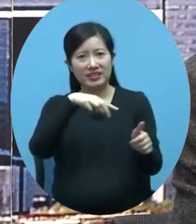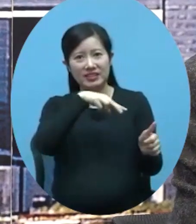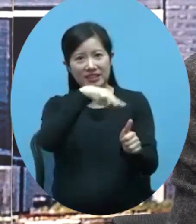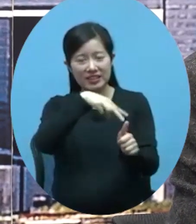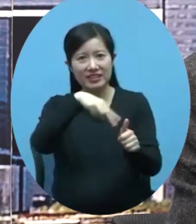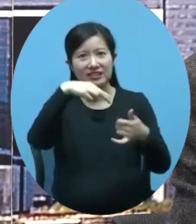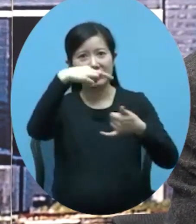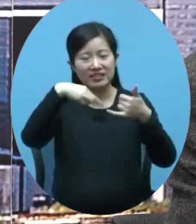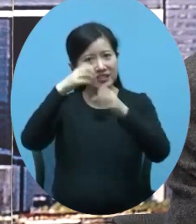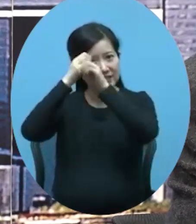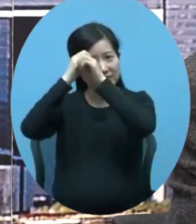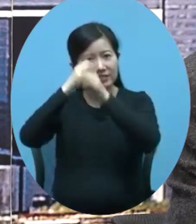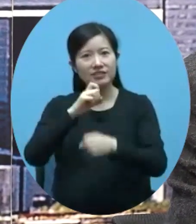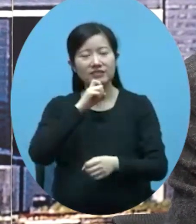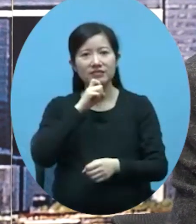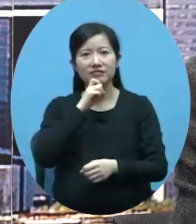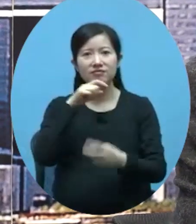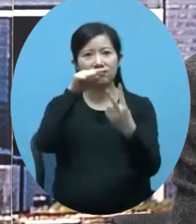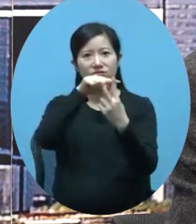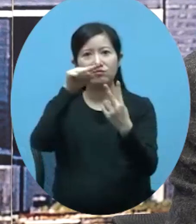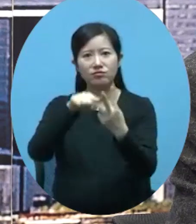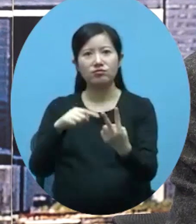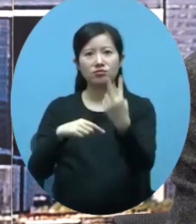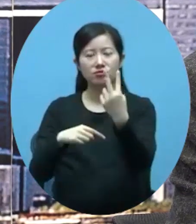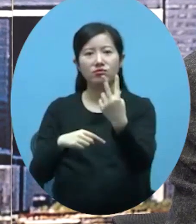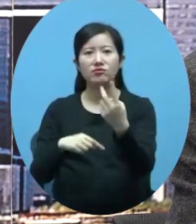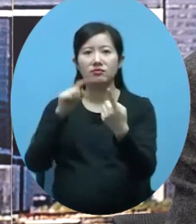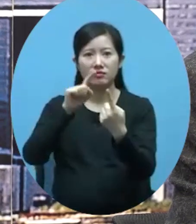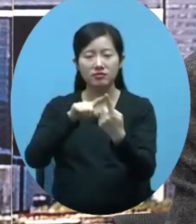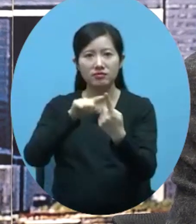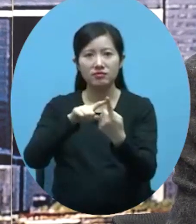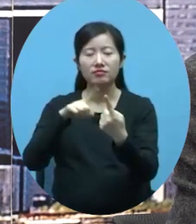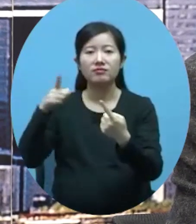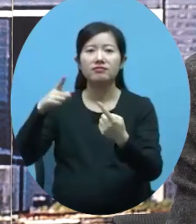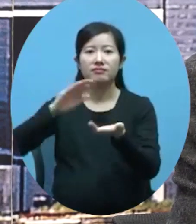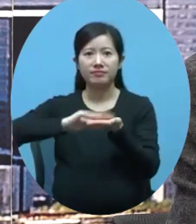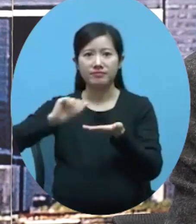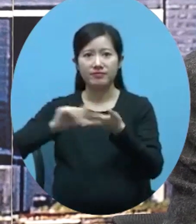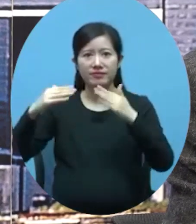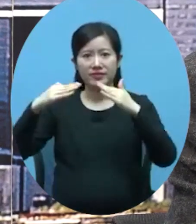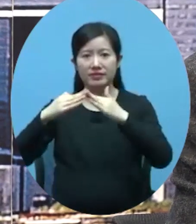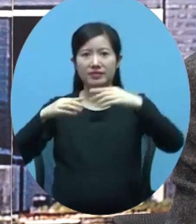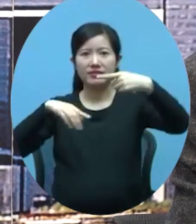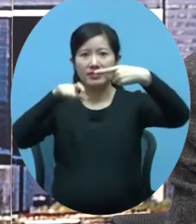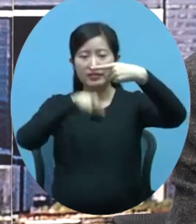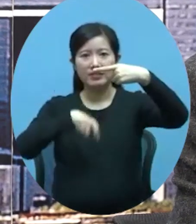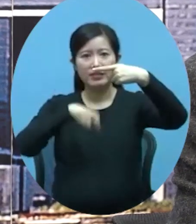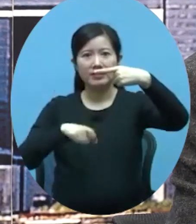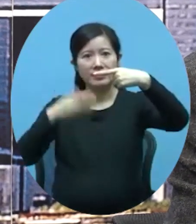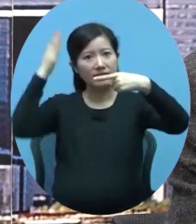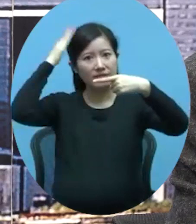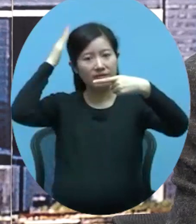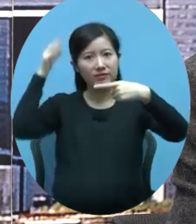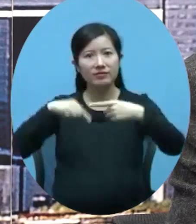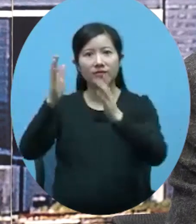测试其实有两个主要的途径第一个就是卫生署在1月上旬就刊登了现